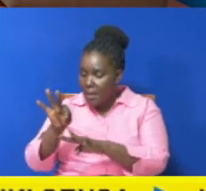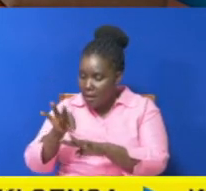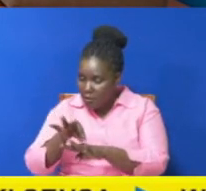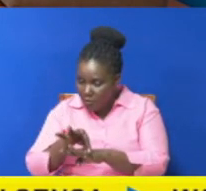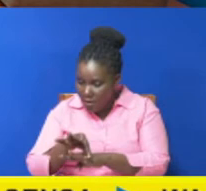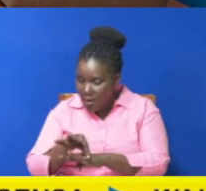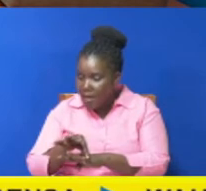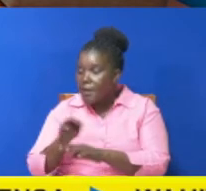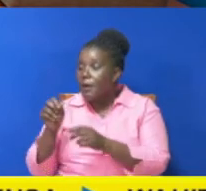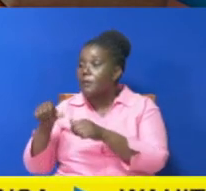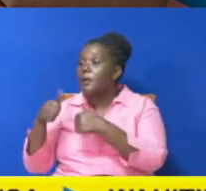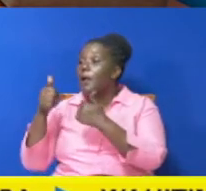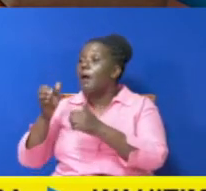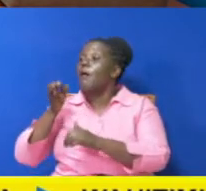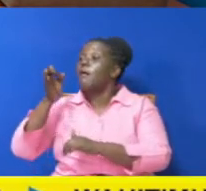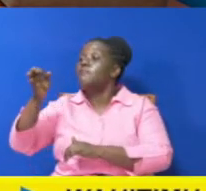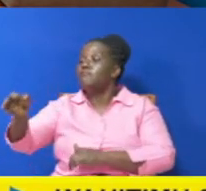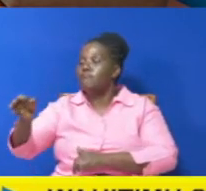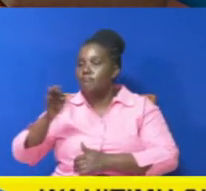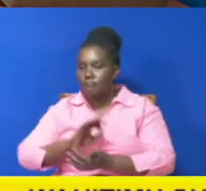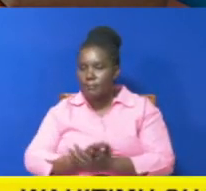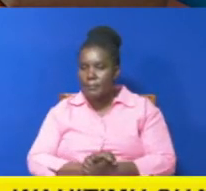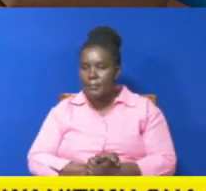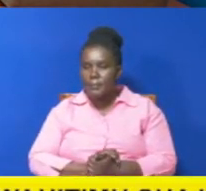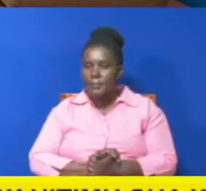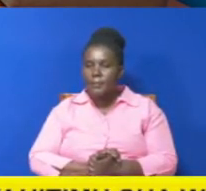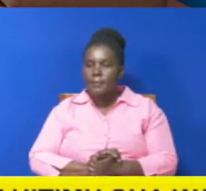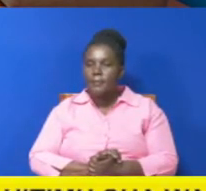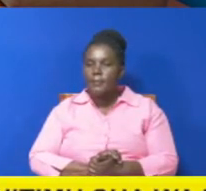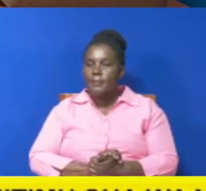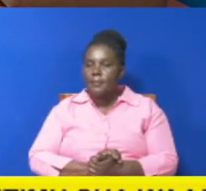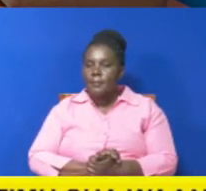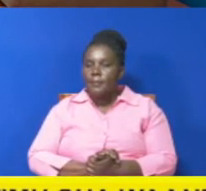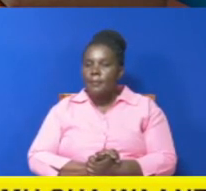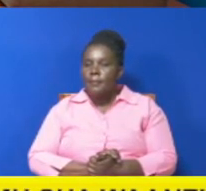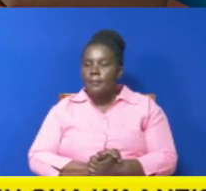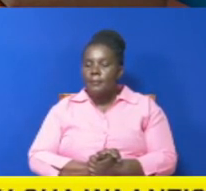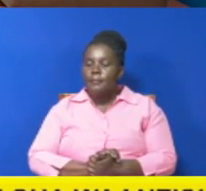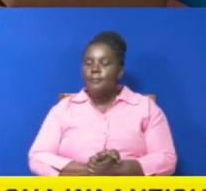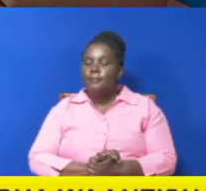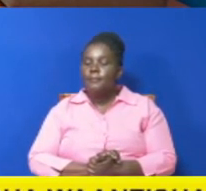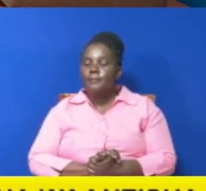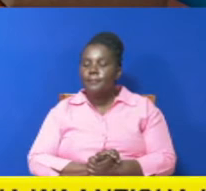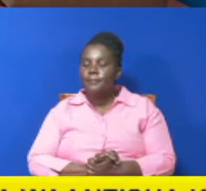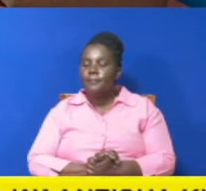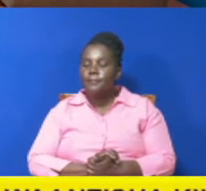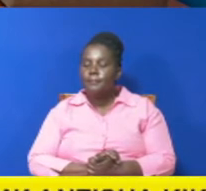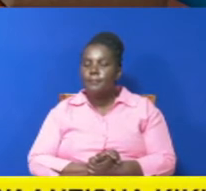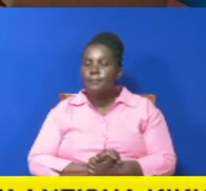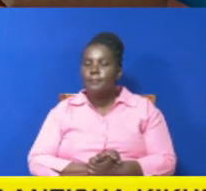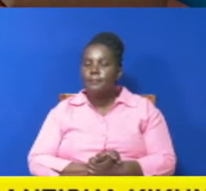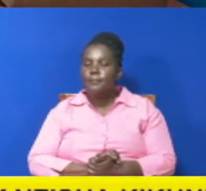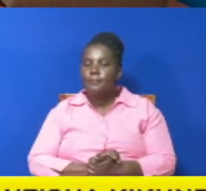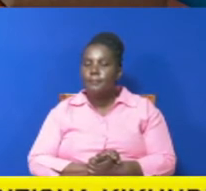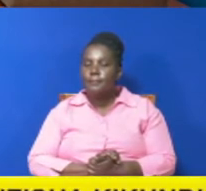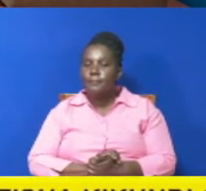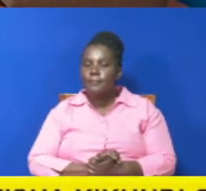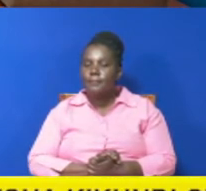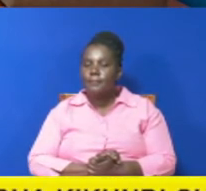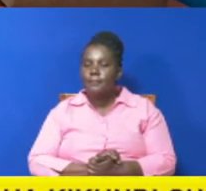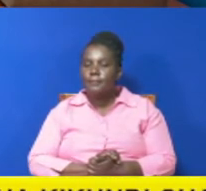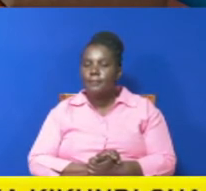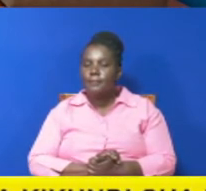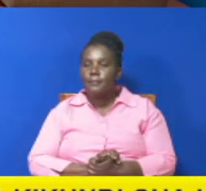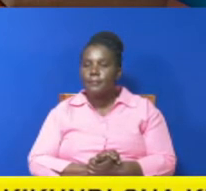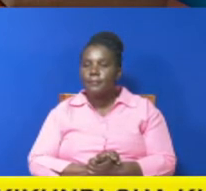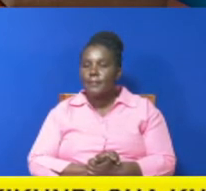tuziepushe hizo talaka. Hizo talaka. Tunaepusha talaka ama kwa maana tunazinusuru ndoa. Kwa hiyo tunafanya njia gani?